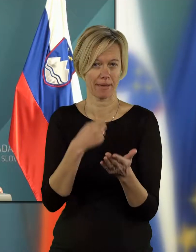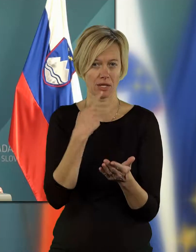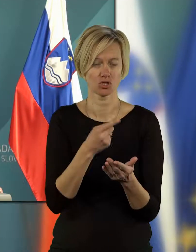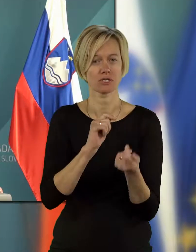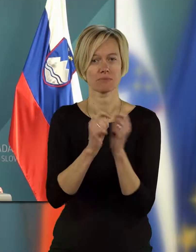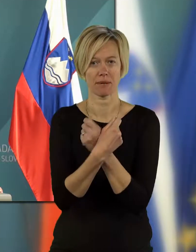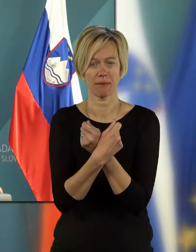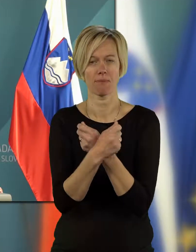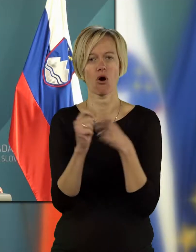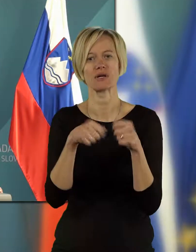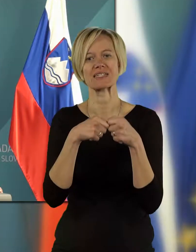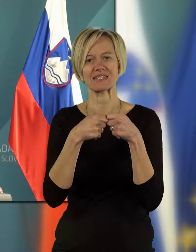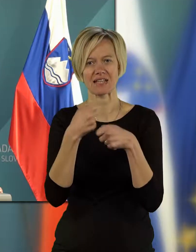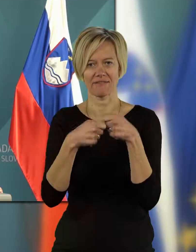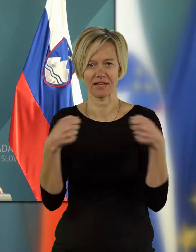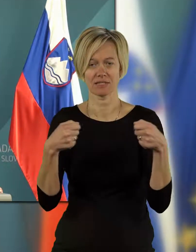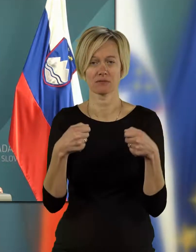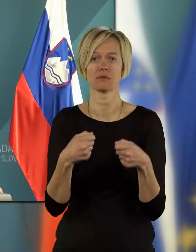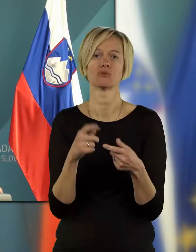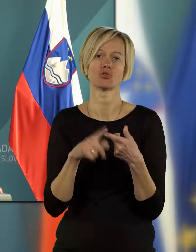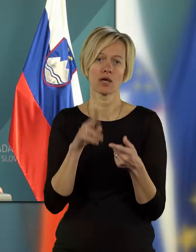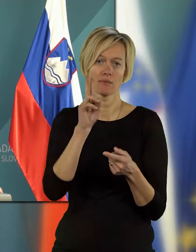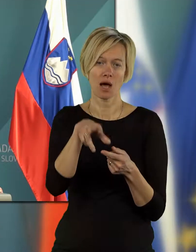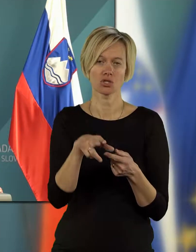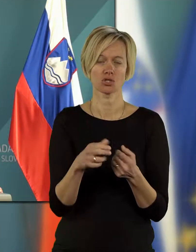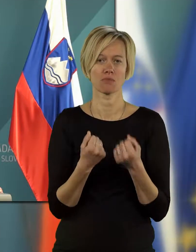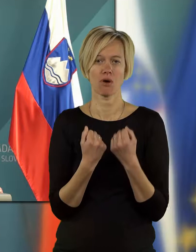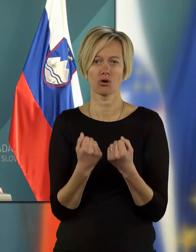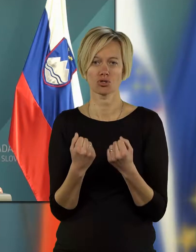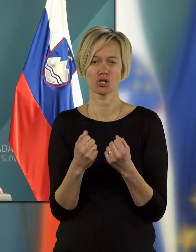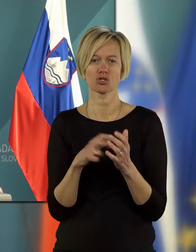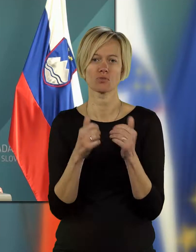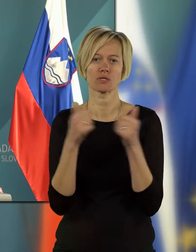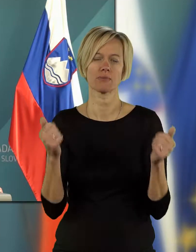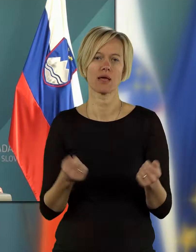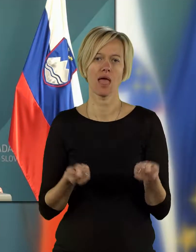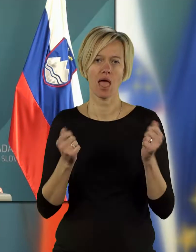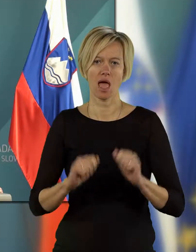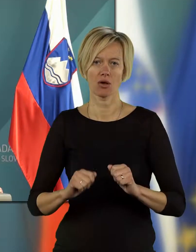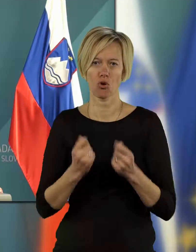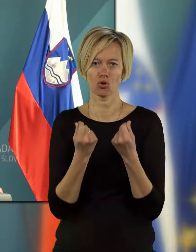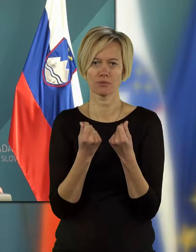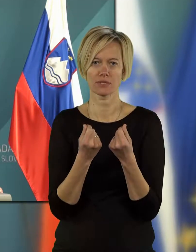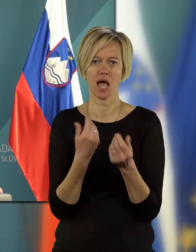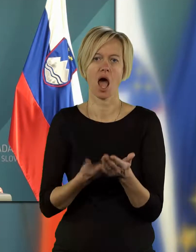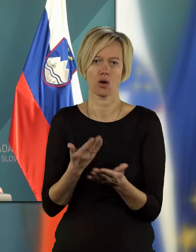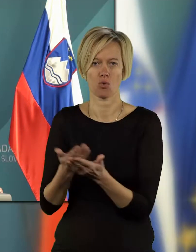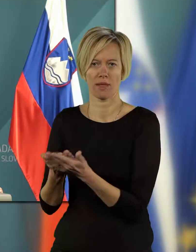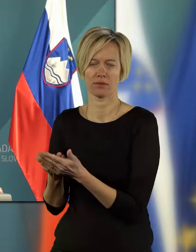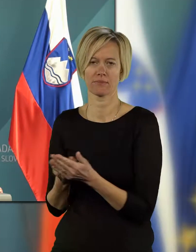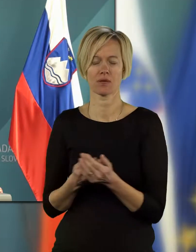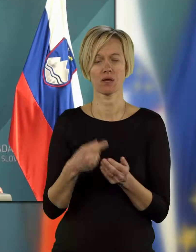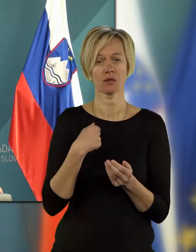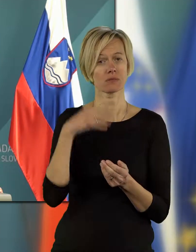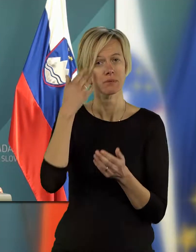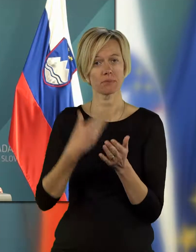utemeljiš spremembo zavez, če imaš močne, predvsem ekonomske argumente.